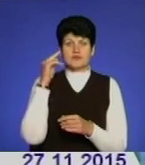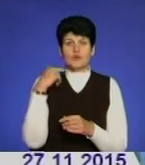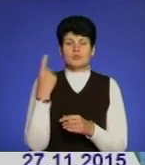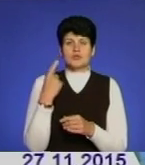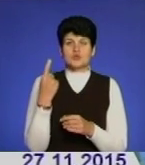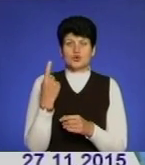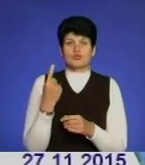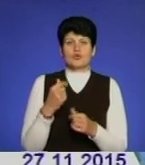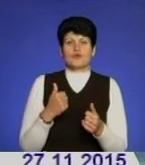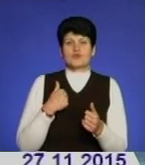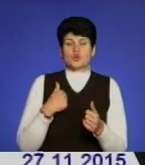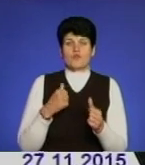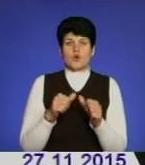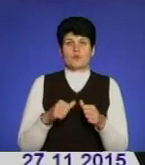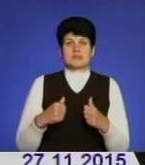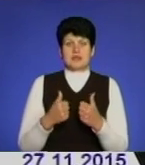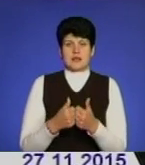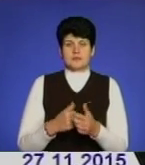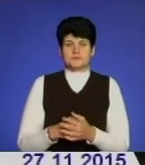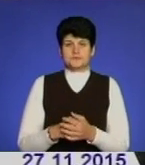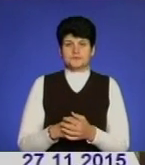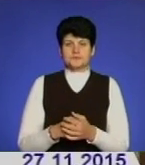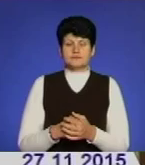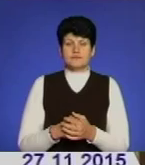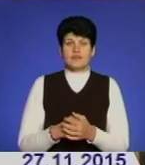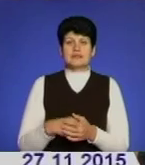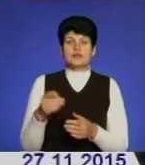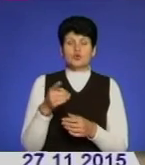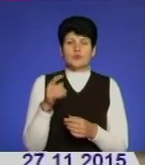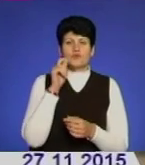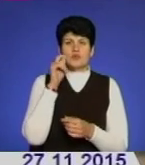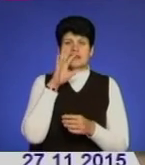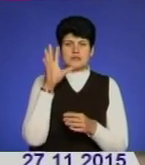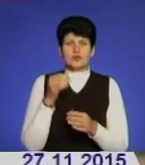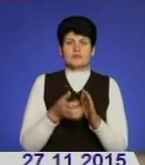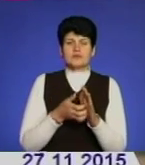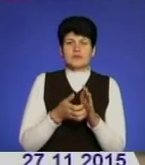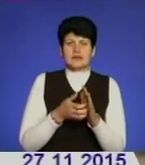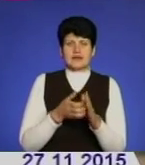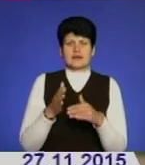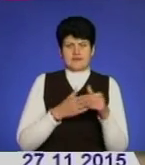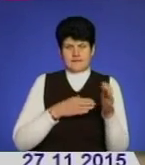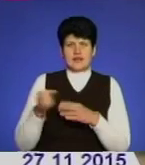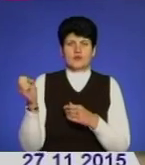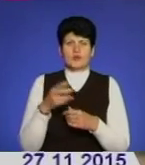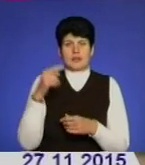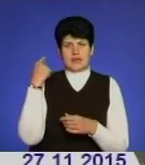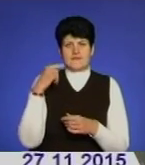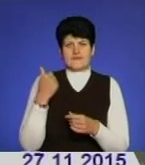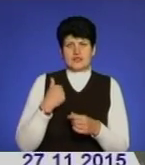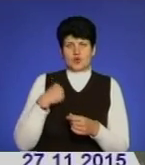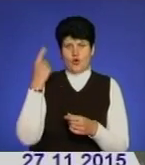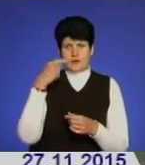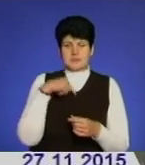військовому комісаріаті. На Тернопільщині та в Україні загалом бракує кваліфікованих військових психологів,